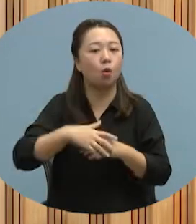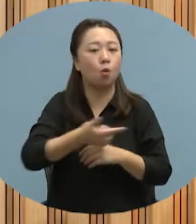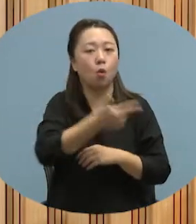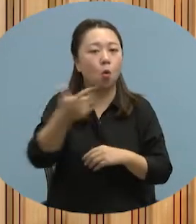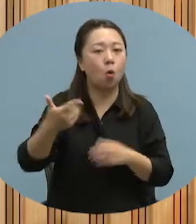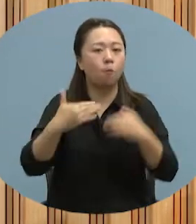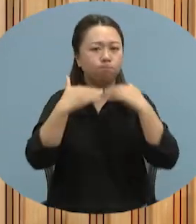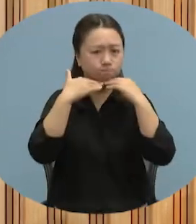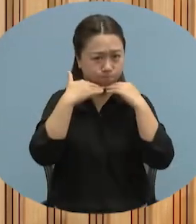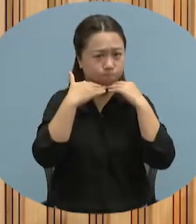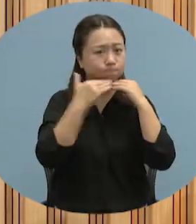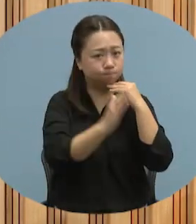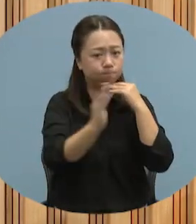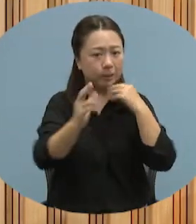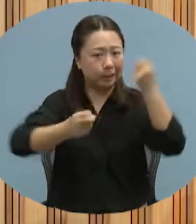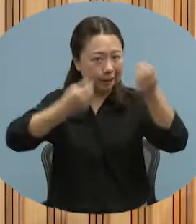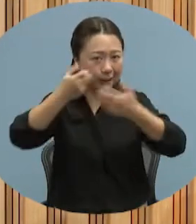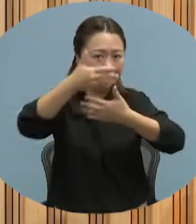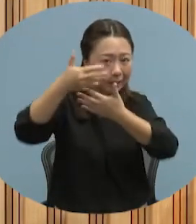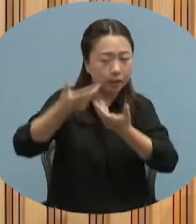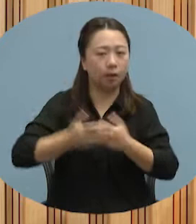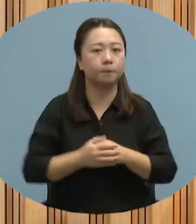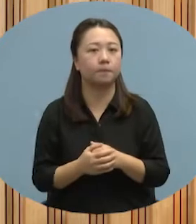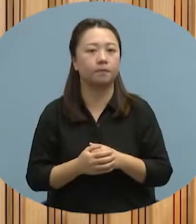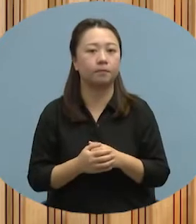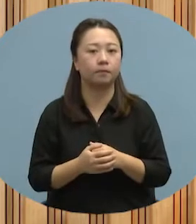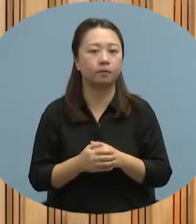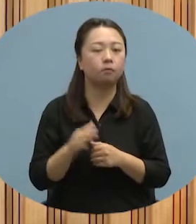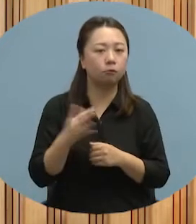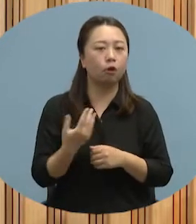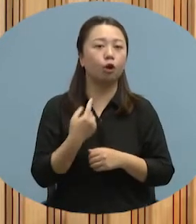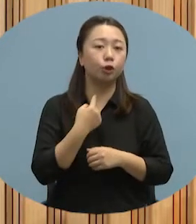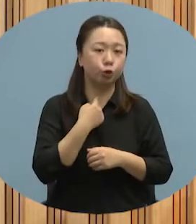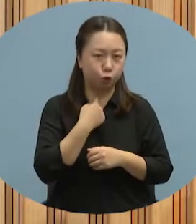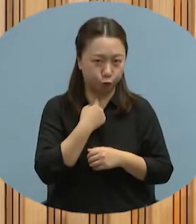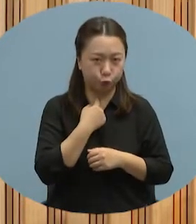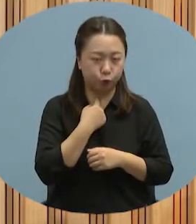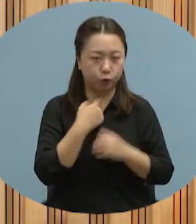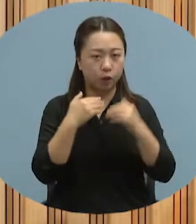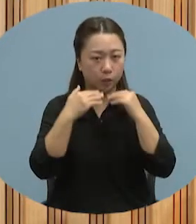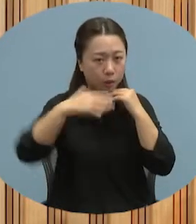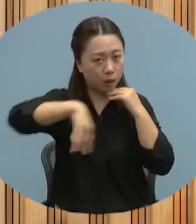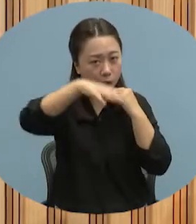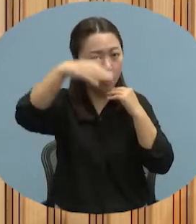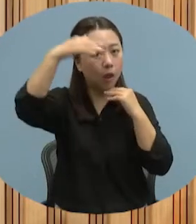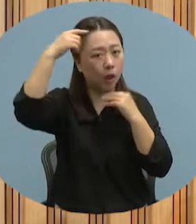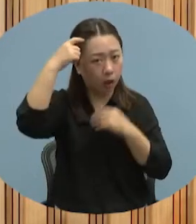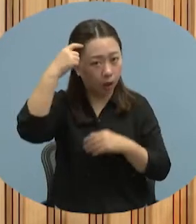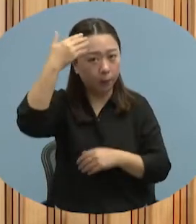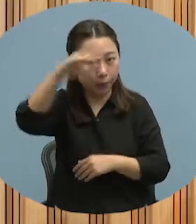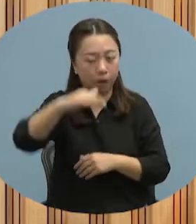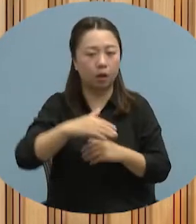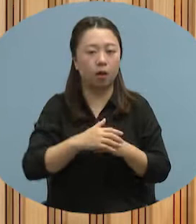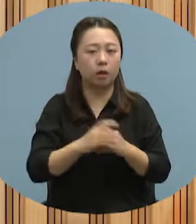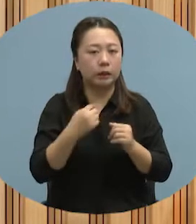不同嘅期盼，提出不同嘅日子。但係我都要希望大家明白咧，係